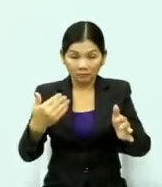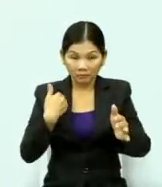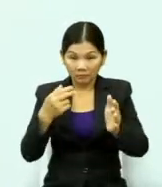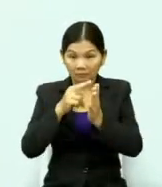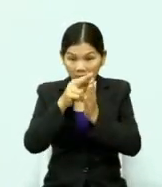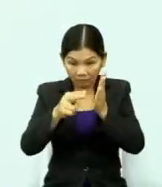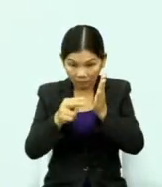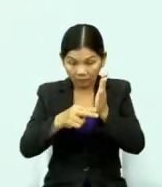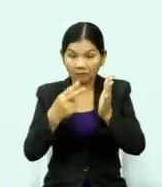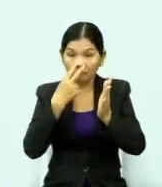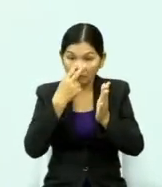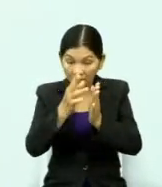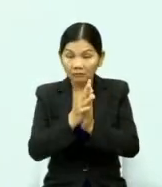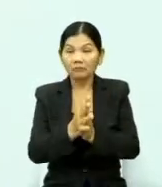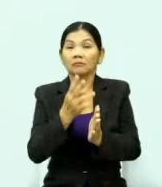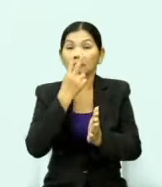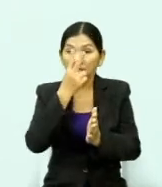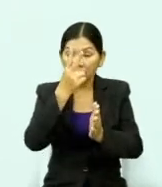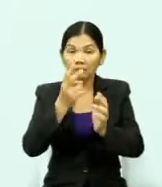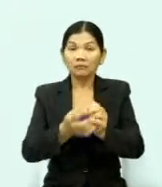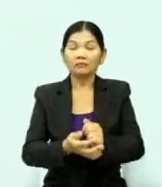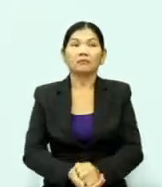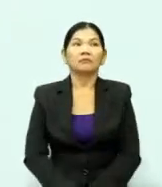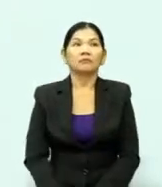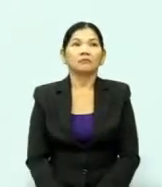thật bọt chùn con. Tìm khuôn mơ tăng ạc ní.